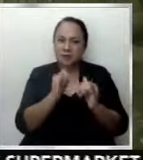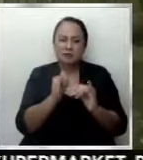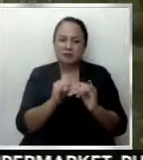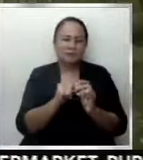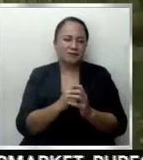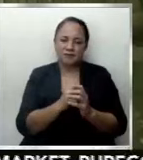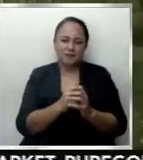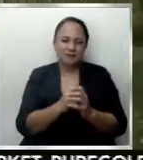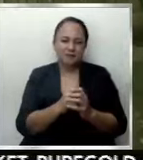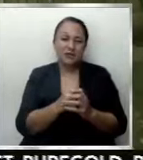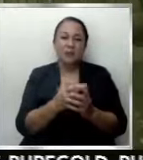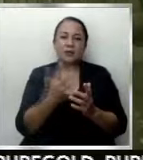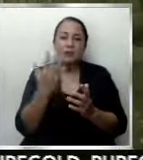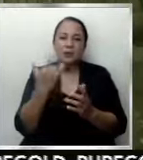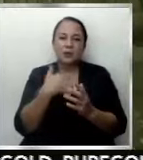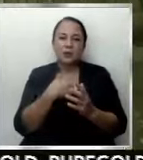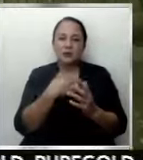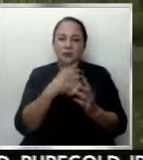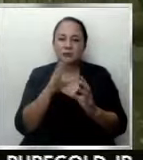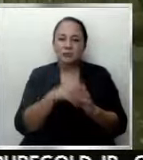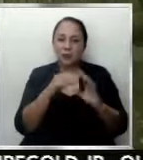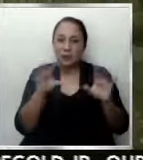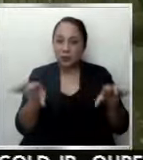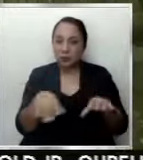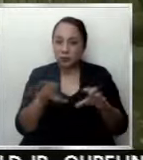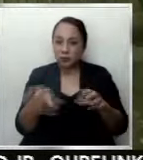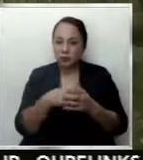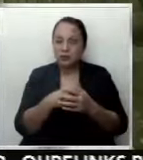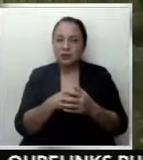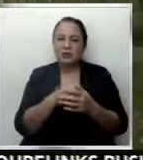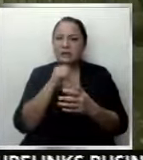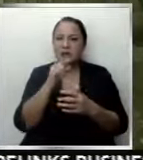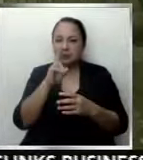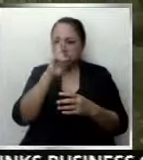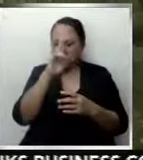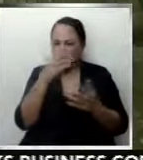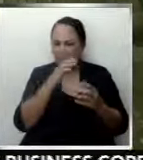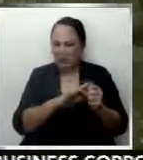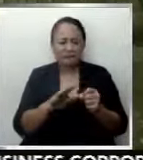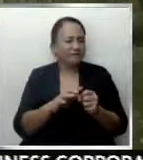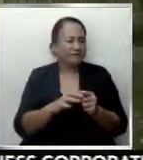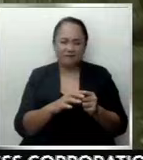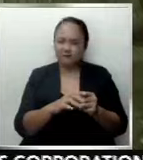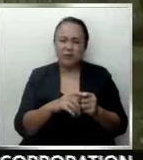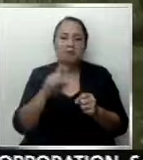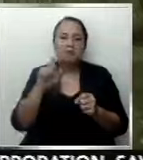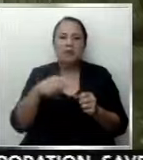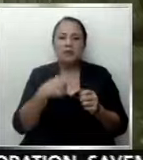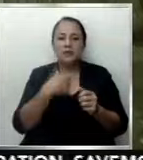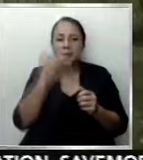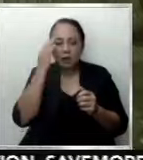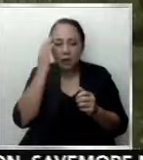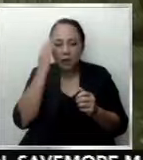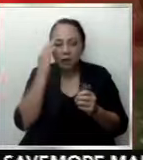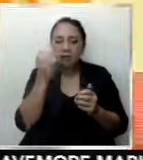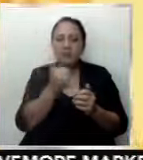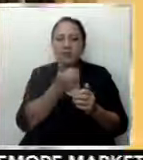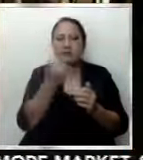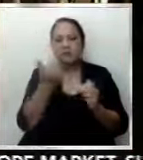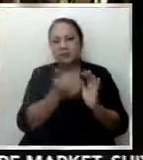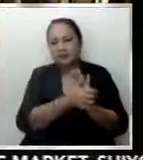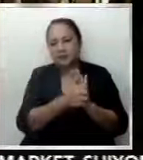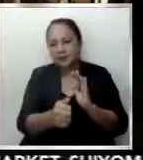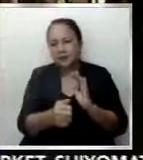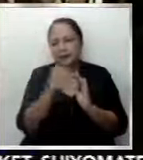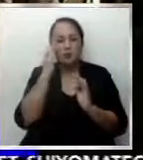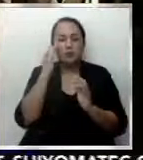Lalo na kung papasok ka sa action. Hindi pwedeng gwapo ka lang. Kailangan meron kang alam. Kailangan alam mo yung gagawin mo. Noon